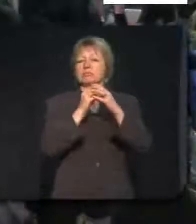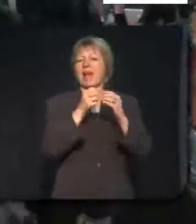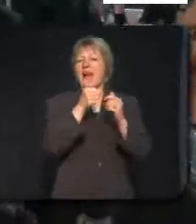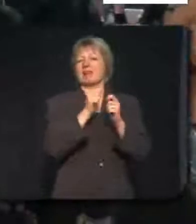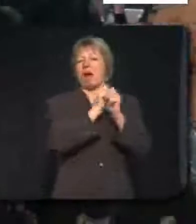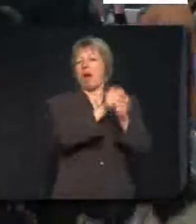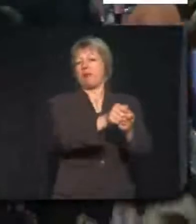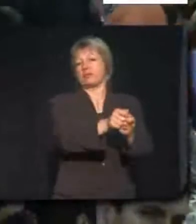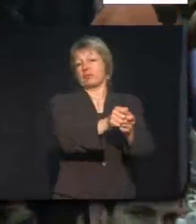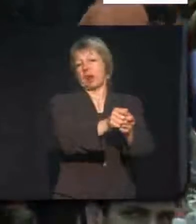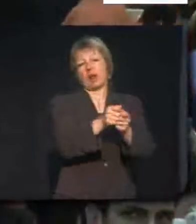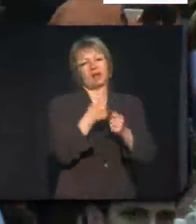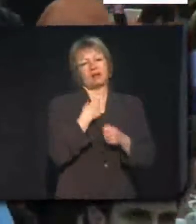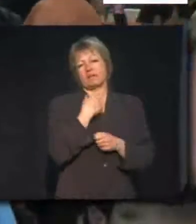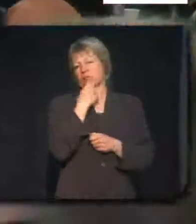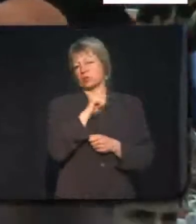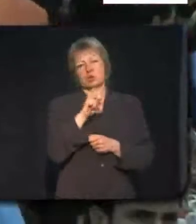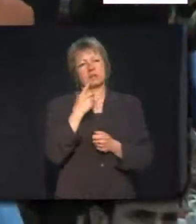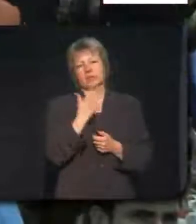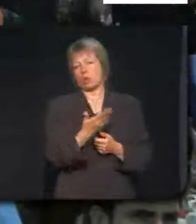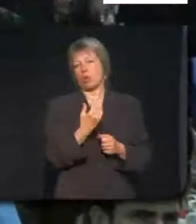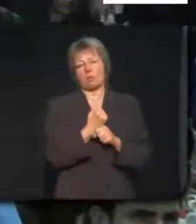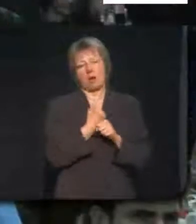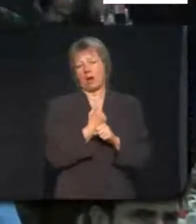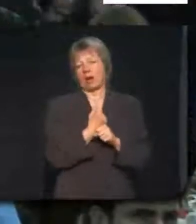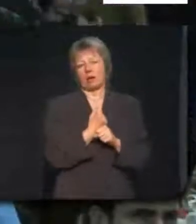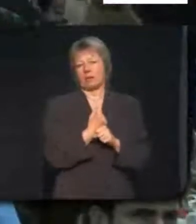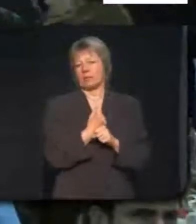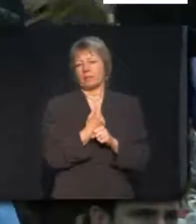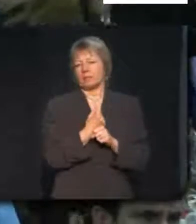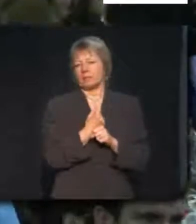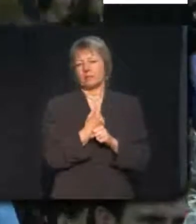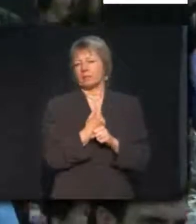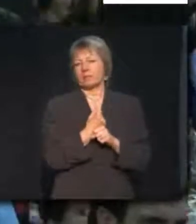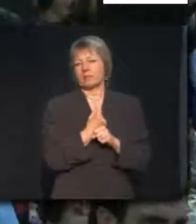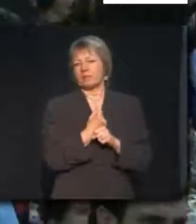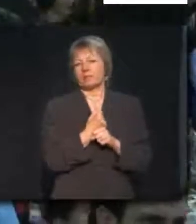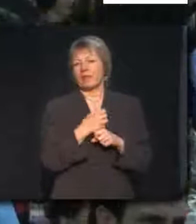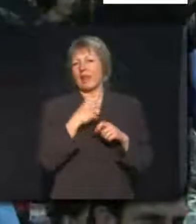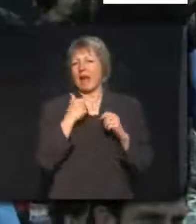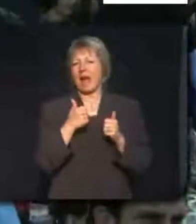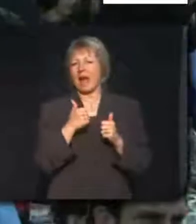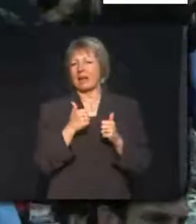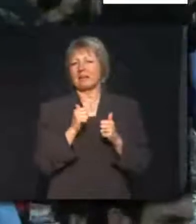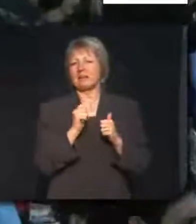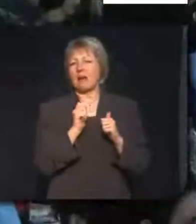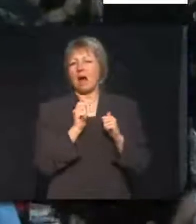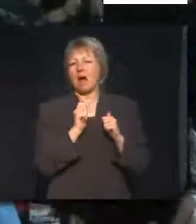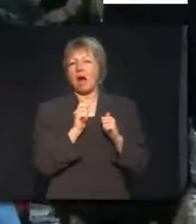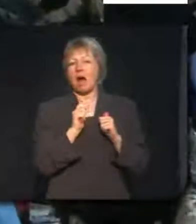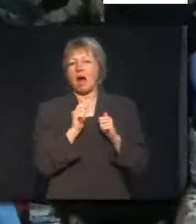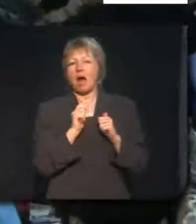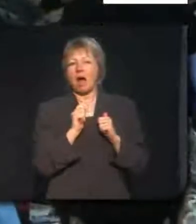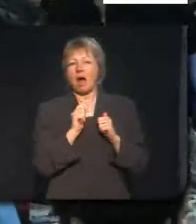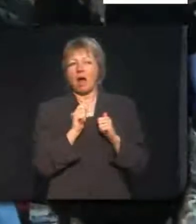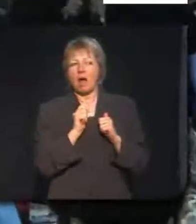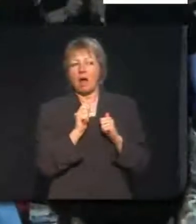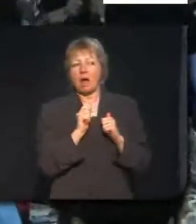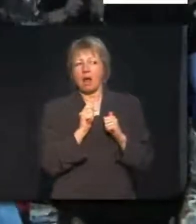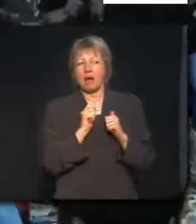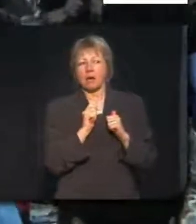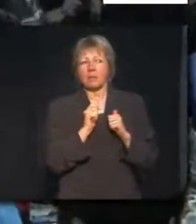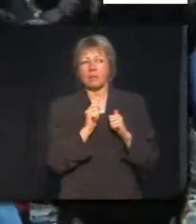wäre ich sehr dafür dass wir das nicht tun sondern eine Antrag als jeden Modul bestimmen und den dann Abstimmung über den